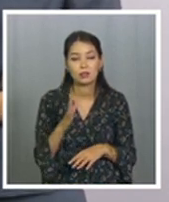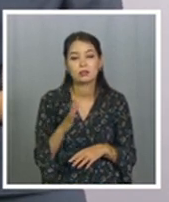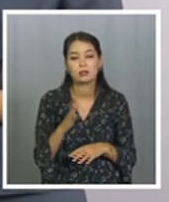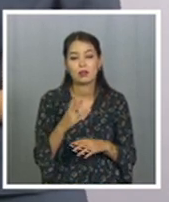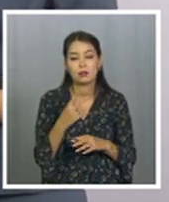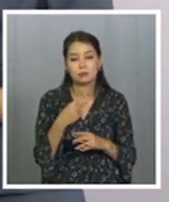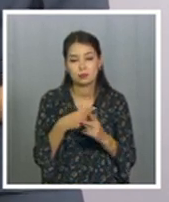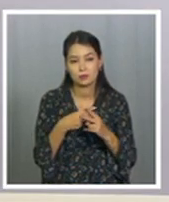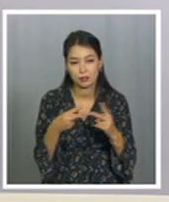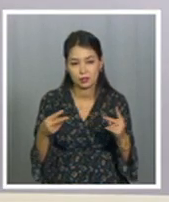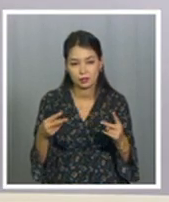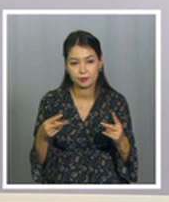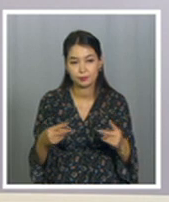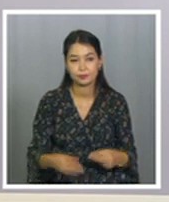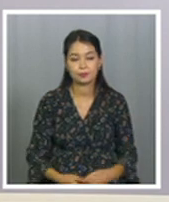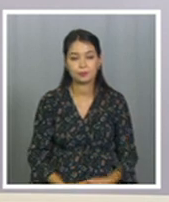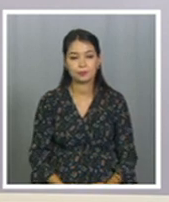екен.